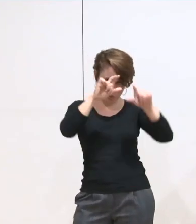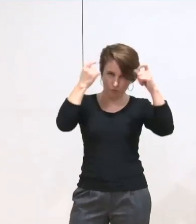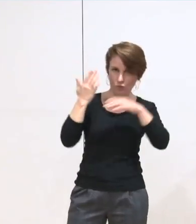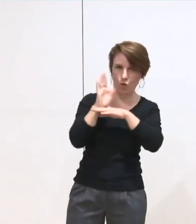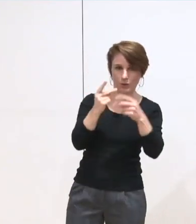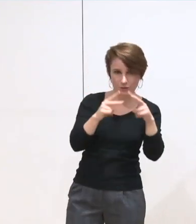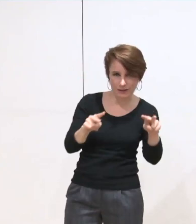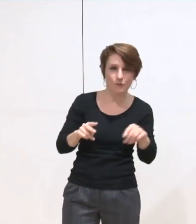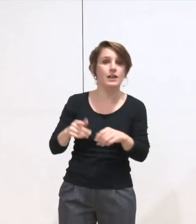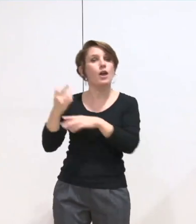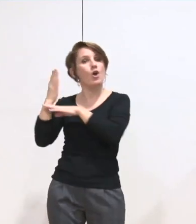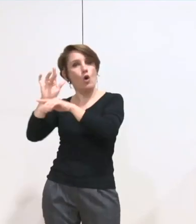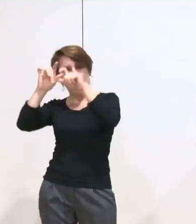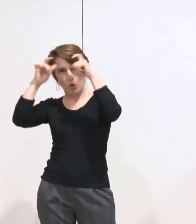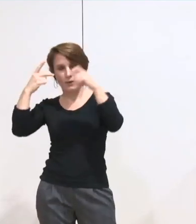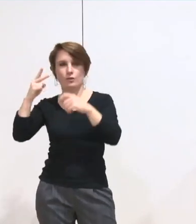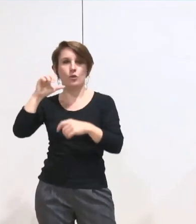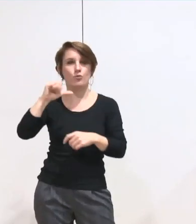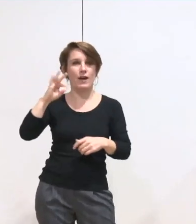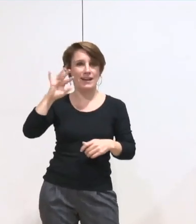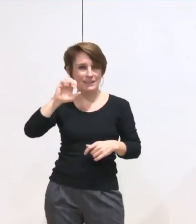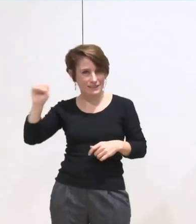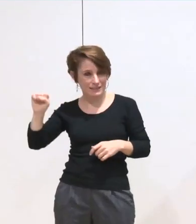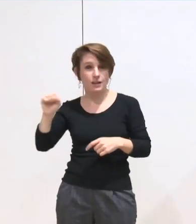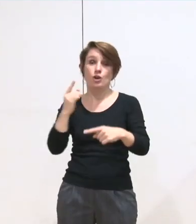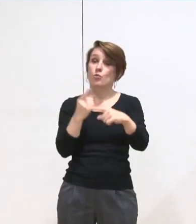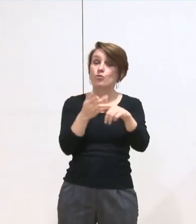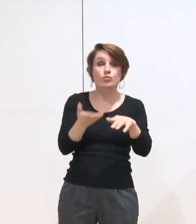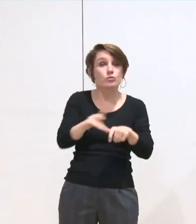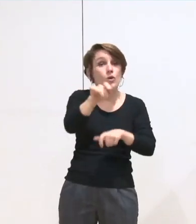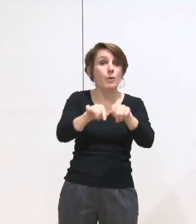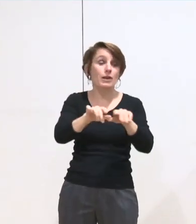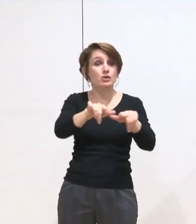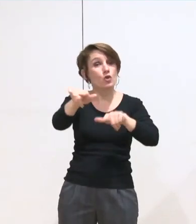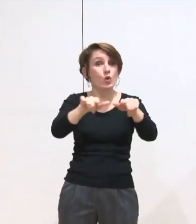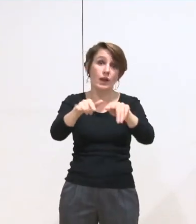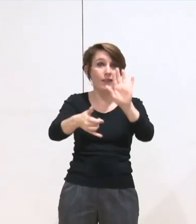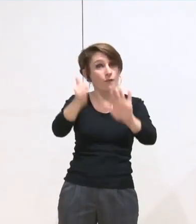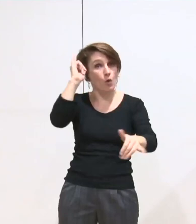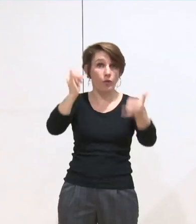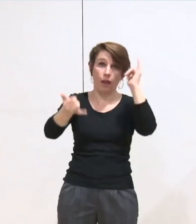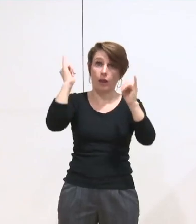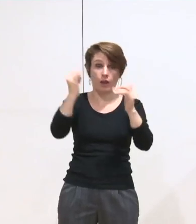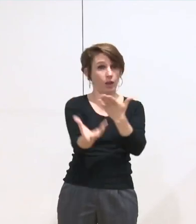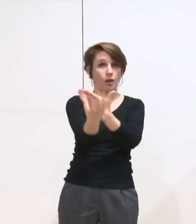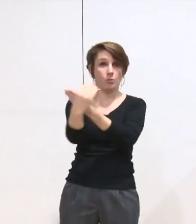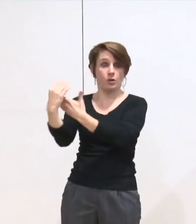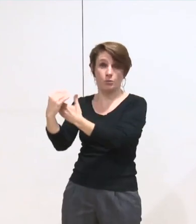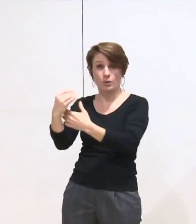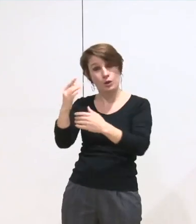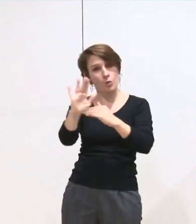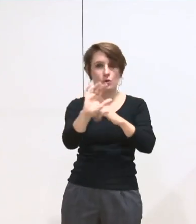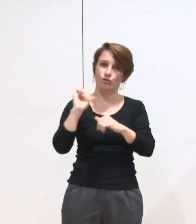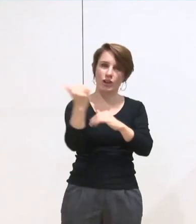d'Actis et bien sûr des habitants volontaires qui représentaient toutes les montées de la barre